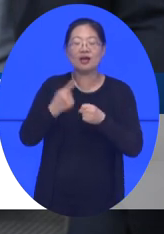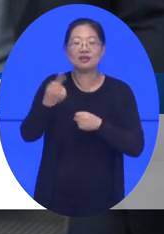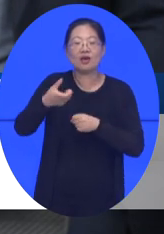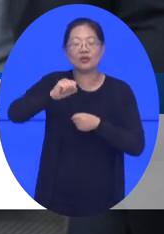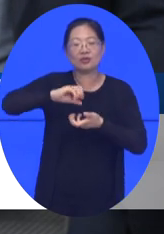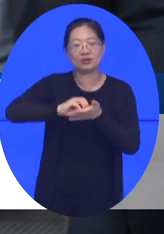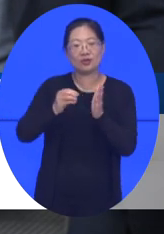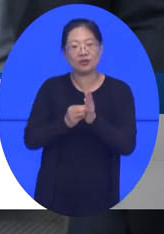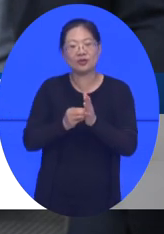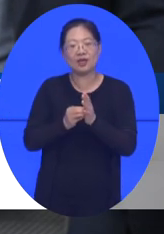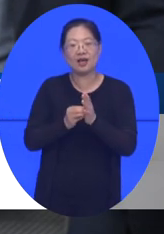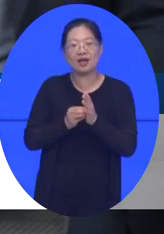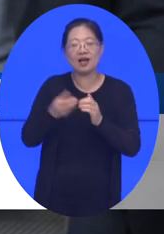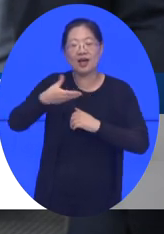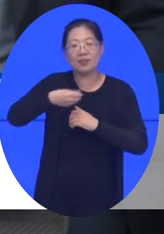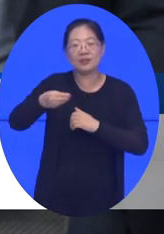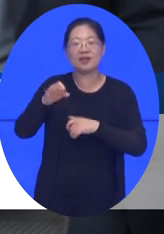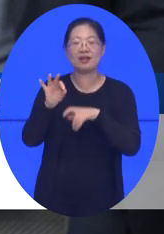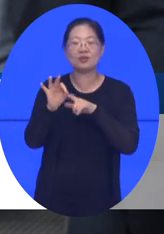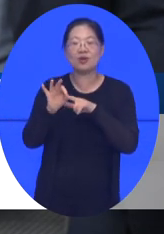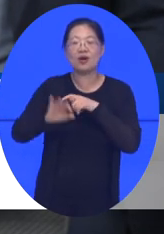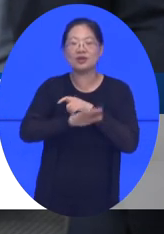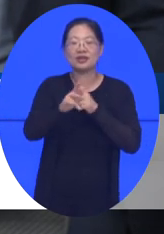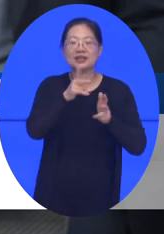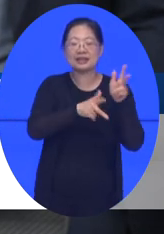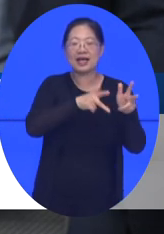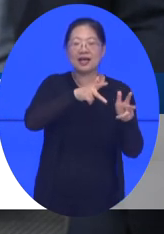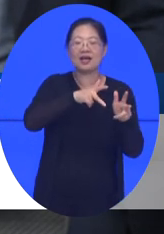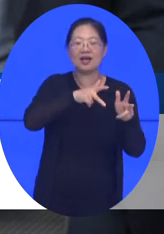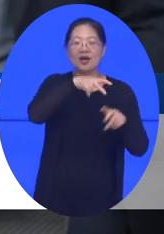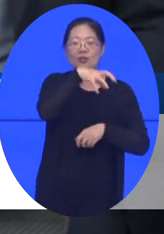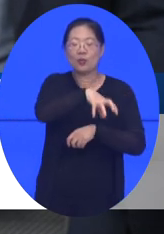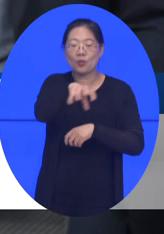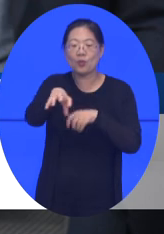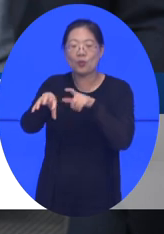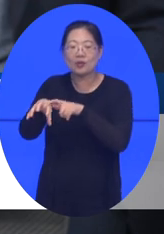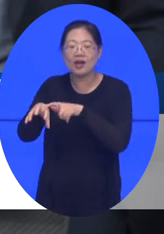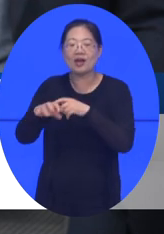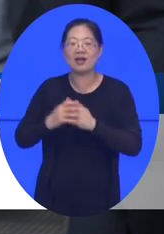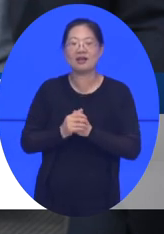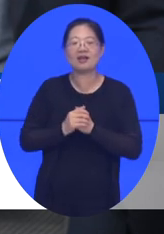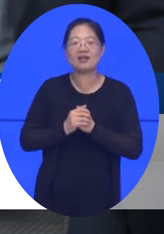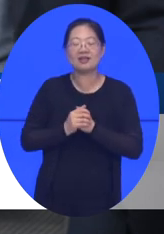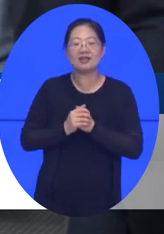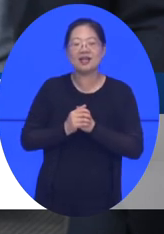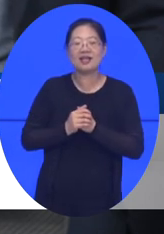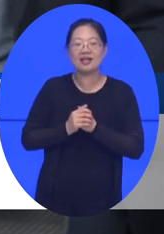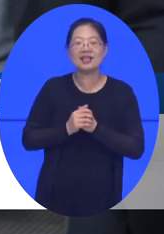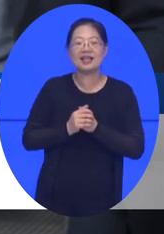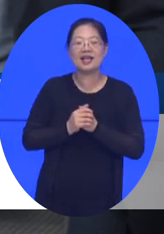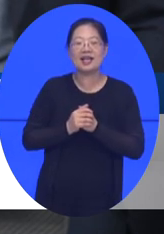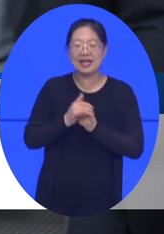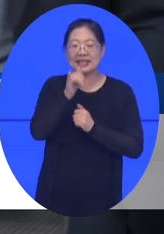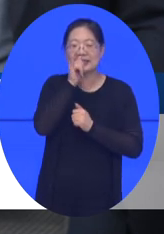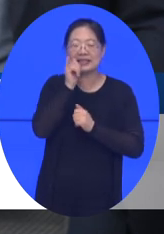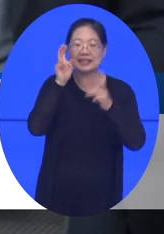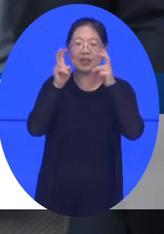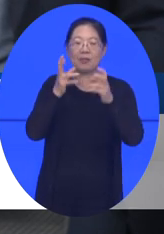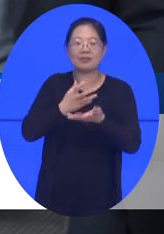1,000억 정도의 임대료가 우리 산단에 지금 들어와 있는 기업들이